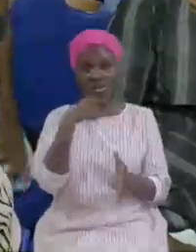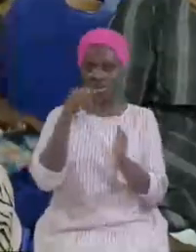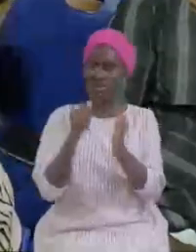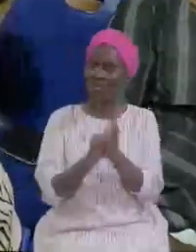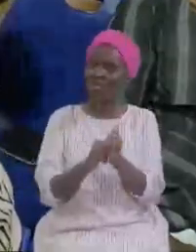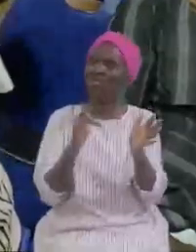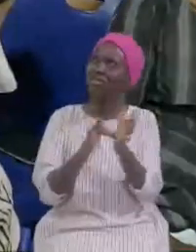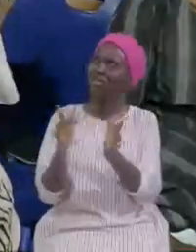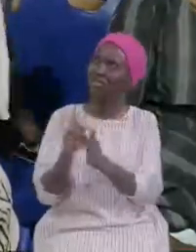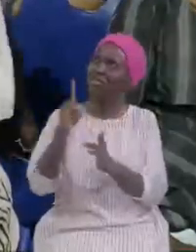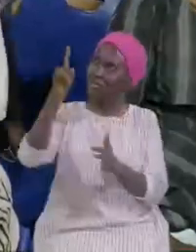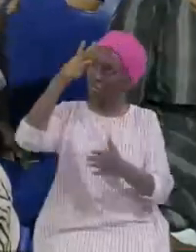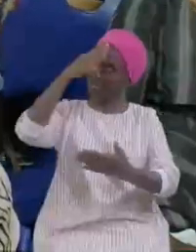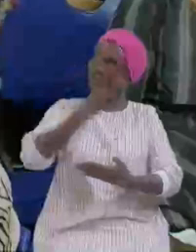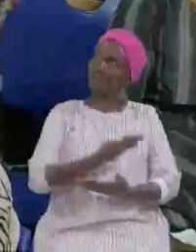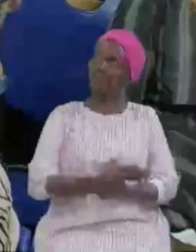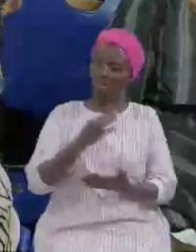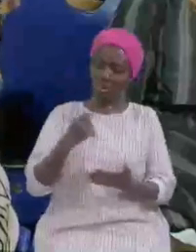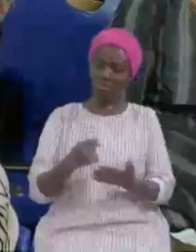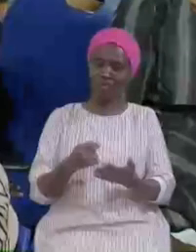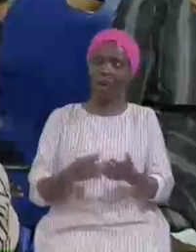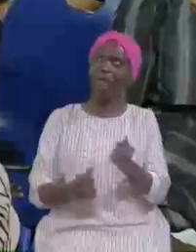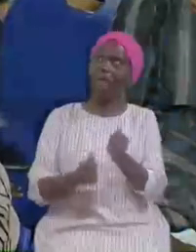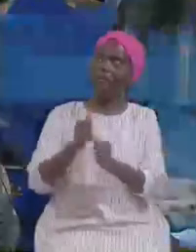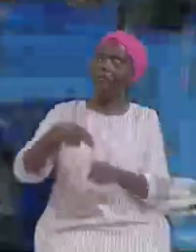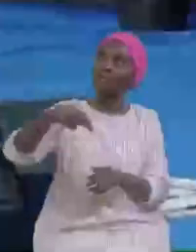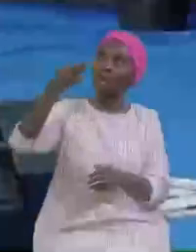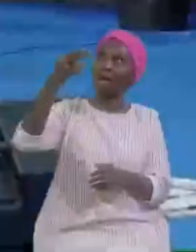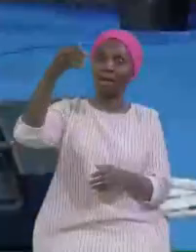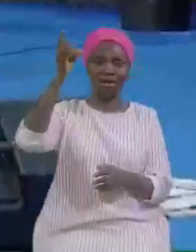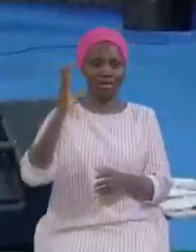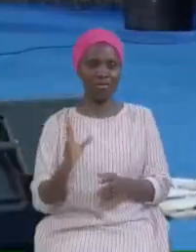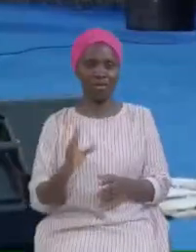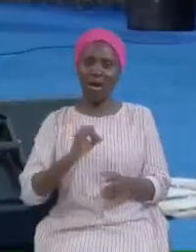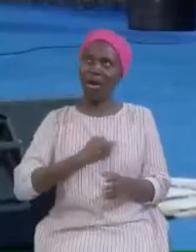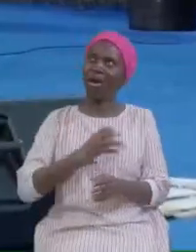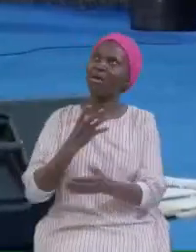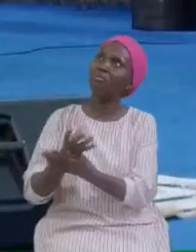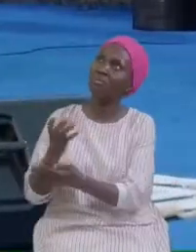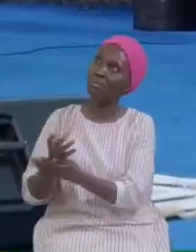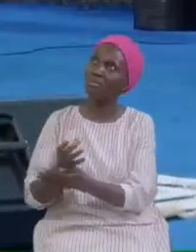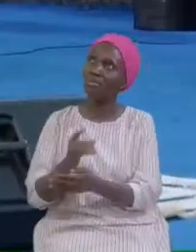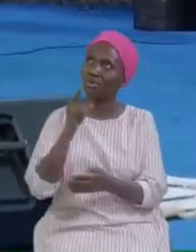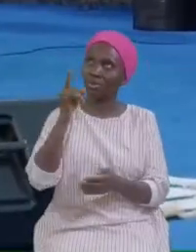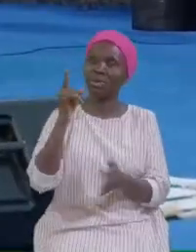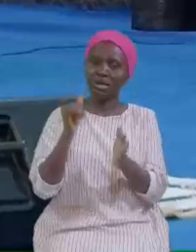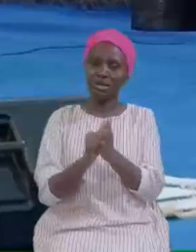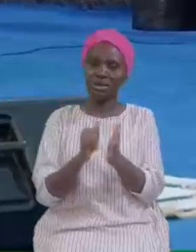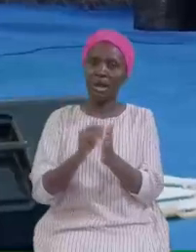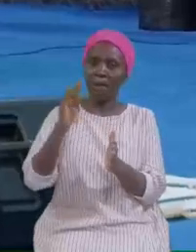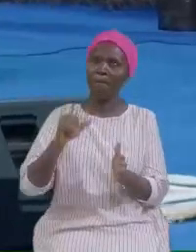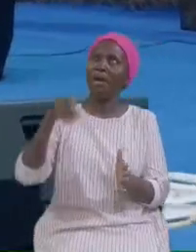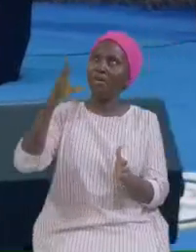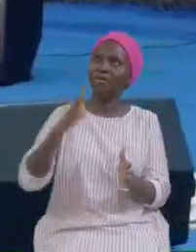Jésus, Fils du Dieu très haut, je t'en conjure, au nom de Dieu, ne